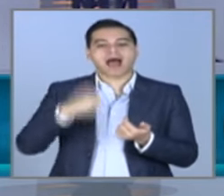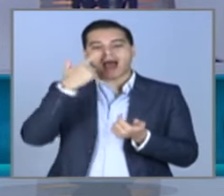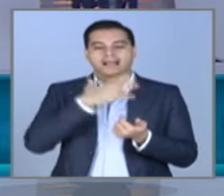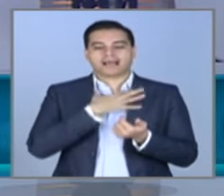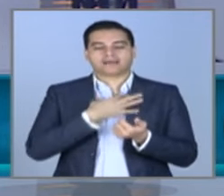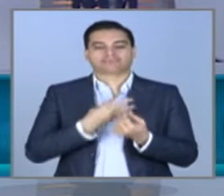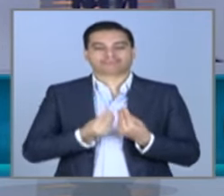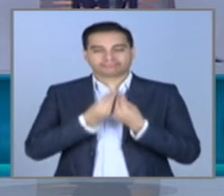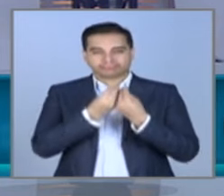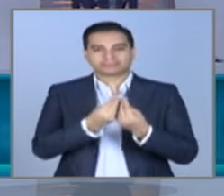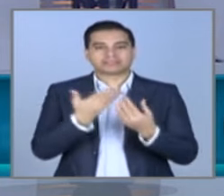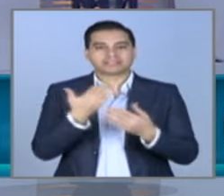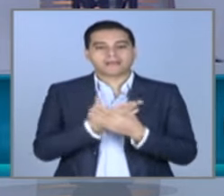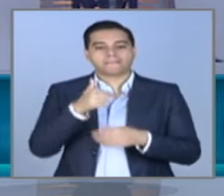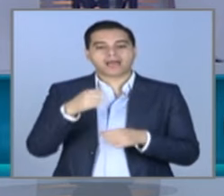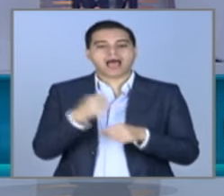هي؟